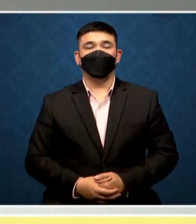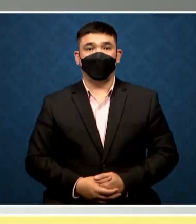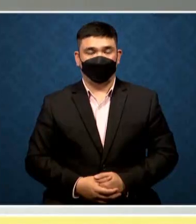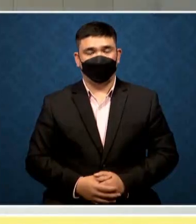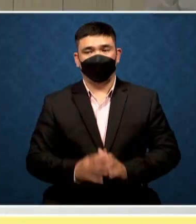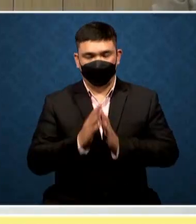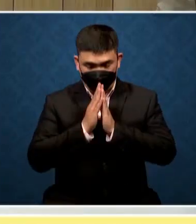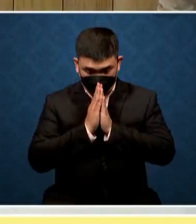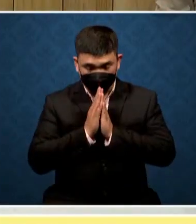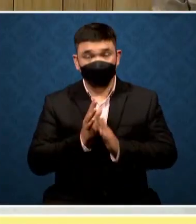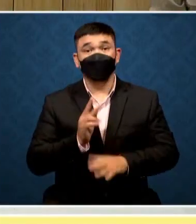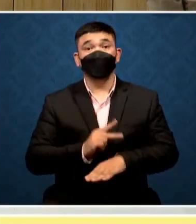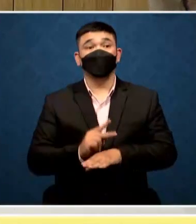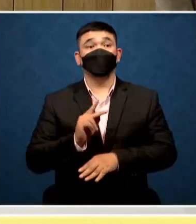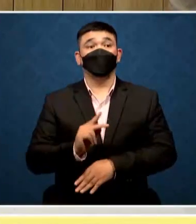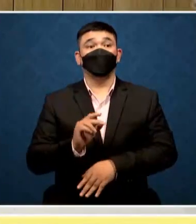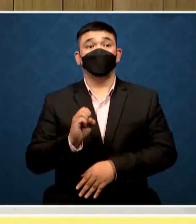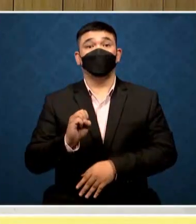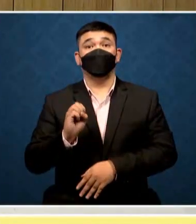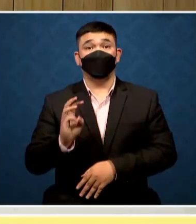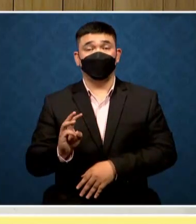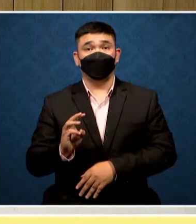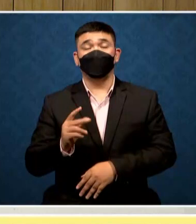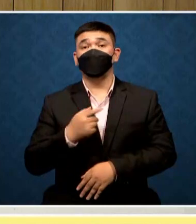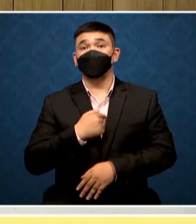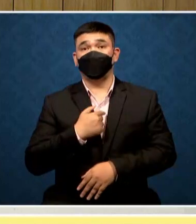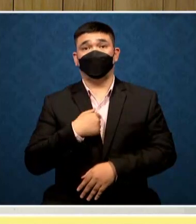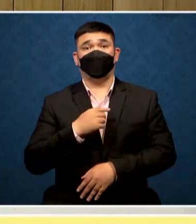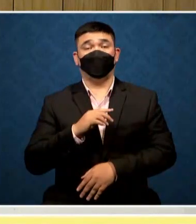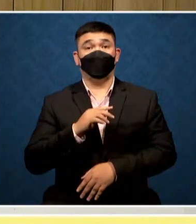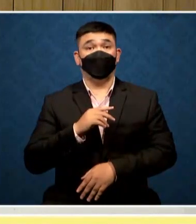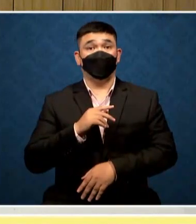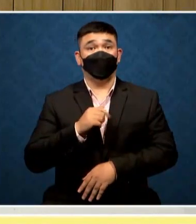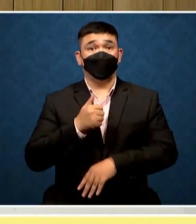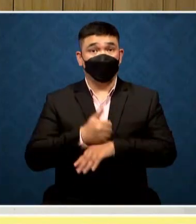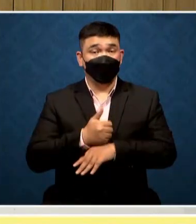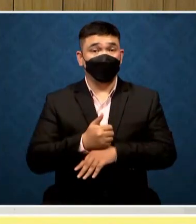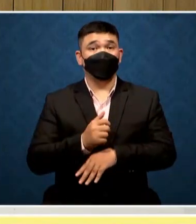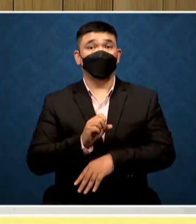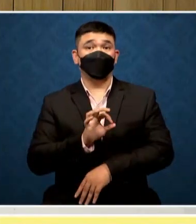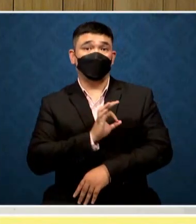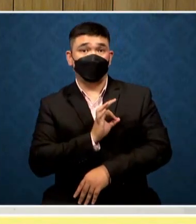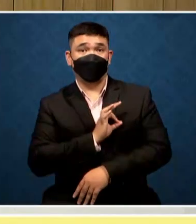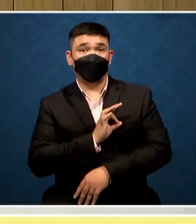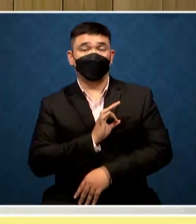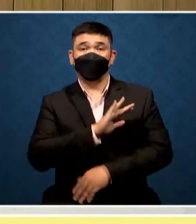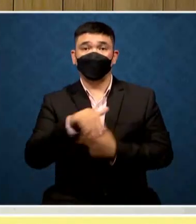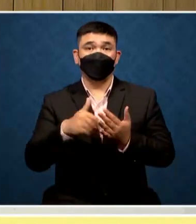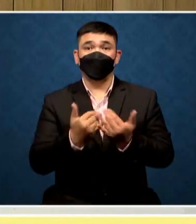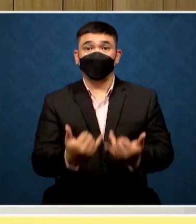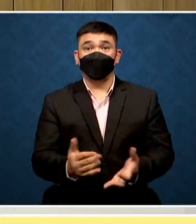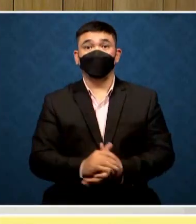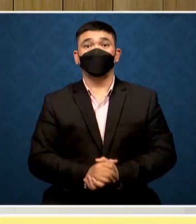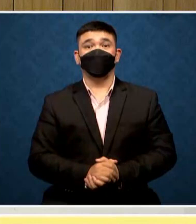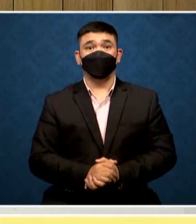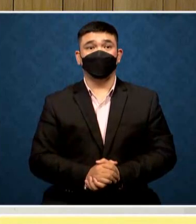อัเรีนท่านบร cultural soภาพรส์คสมาชิคพทฯสเกตส ที่ทบทุ